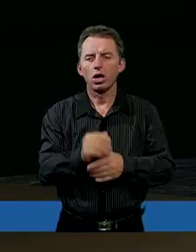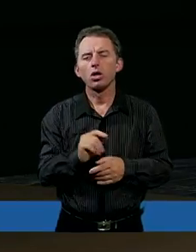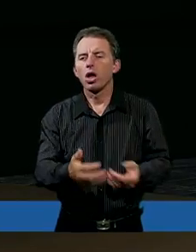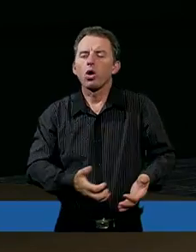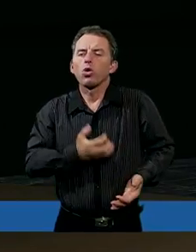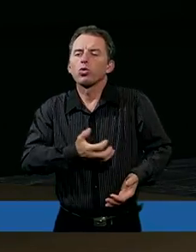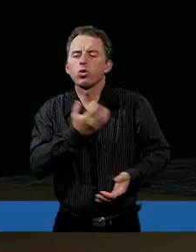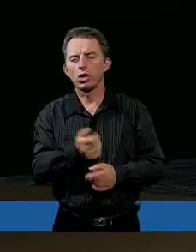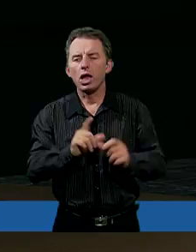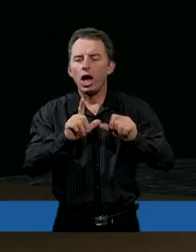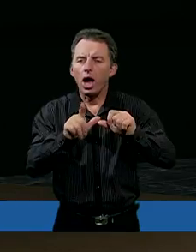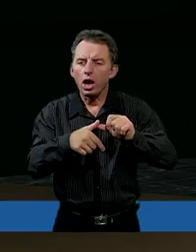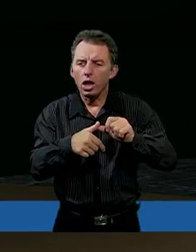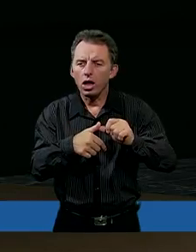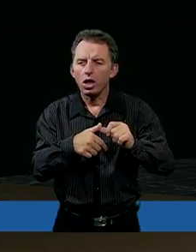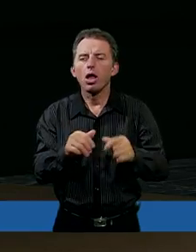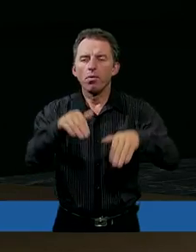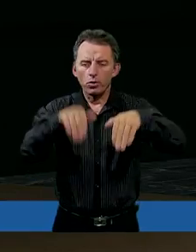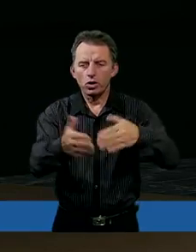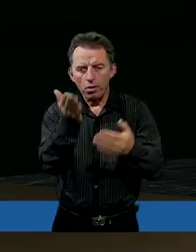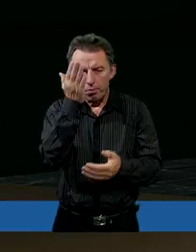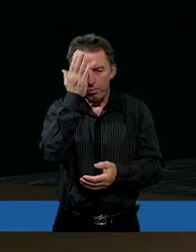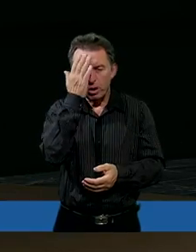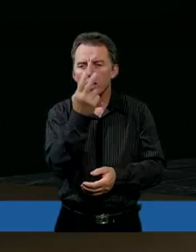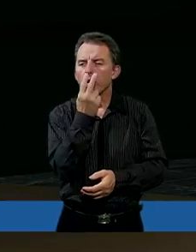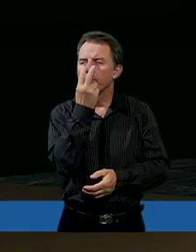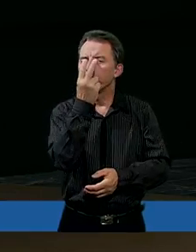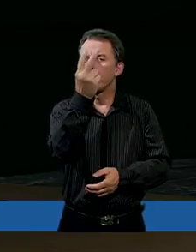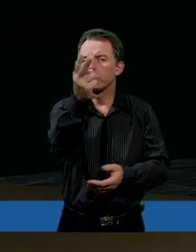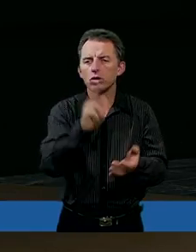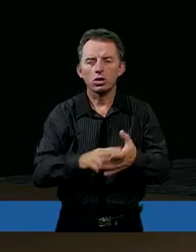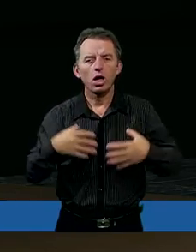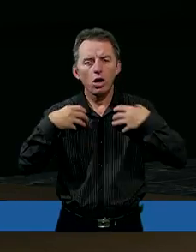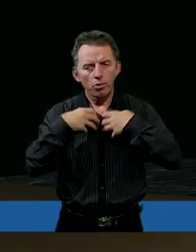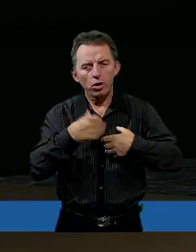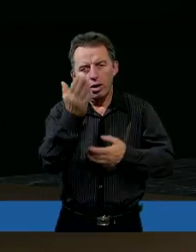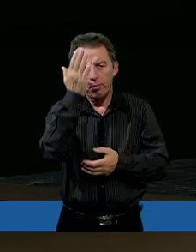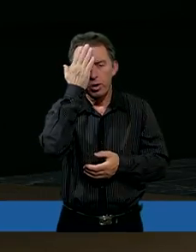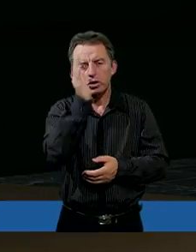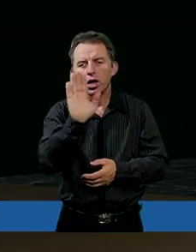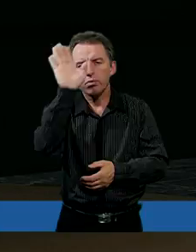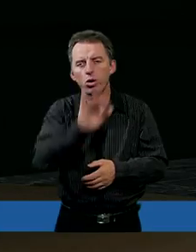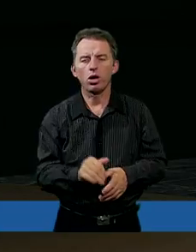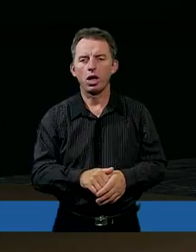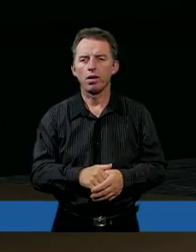odczucia, ale możemy poznać, patrząc na przyrodę, poznać Boga